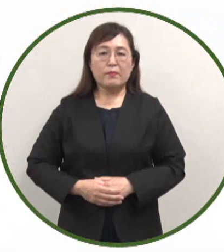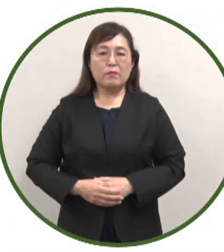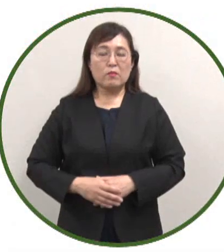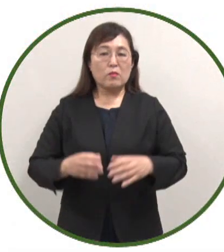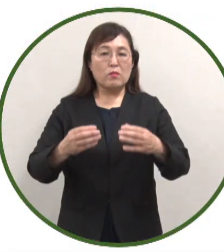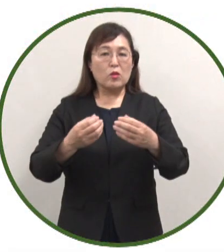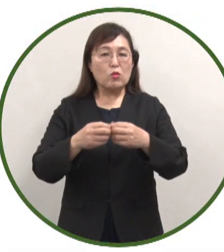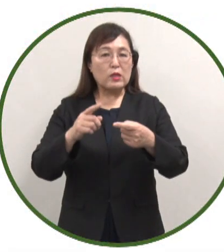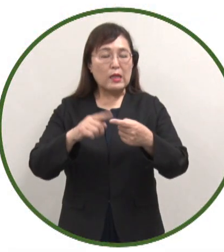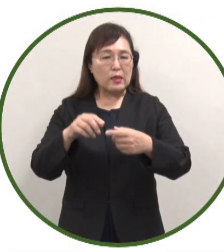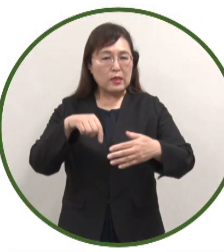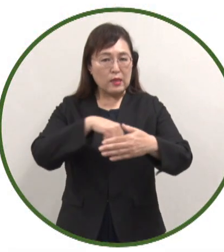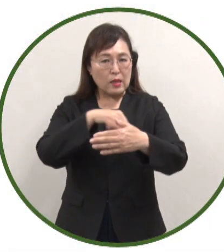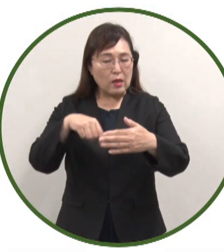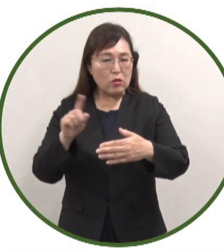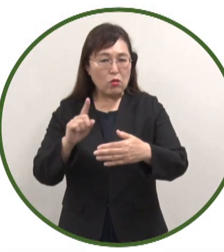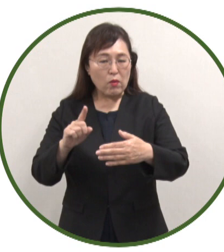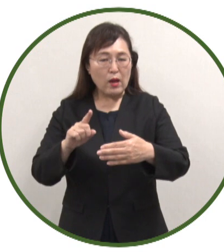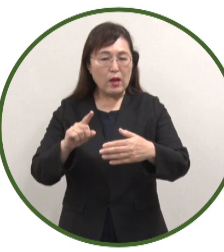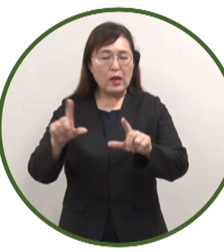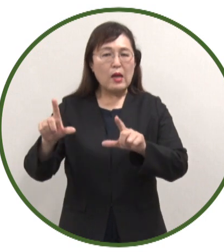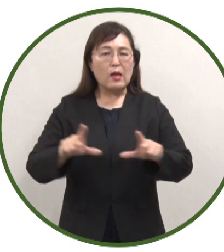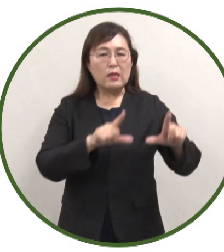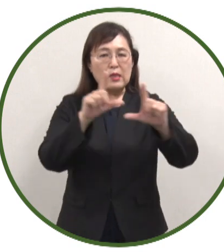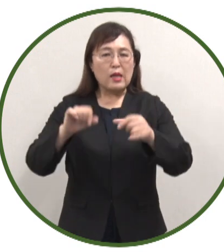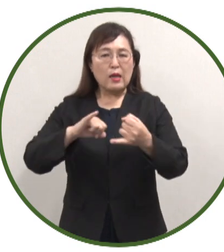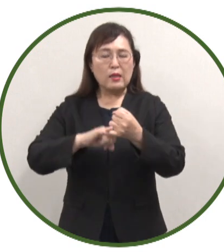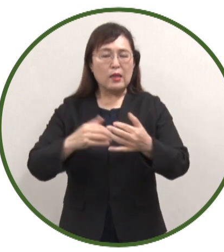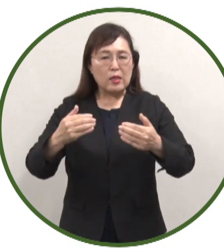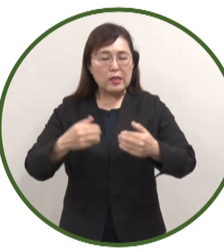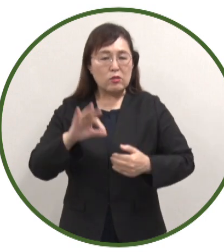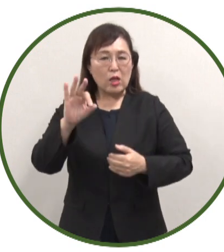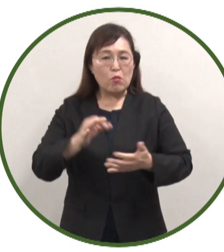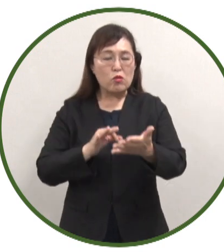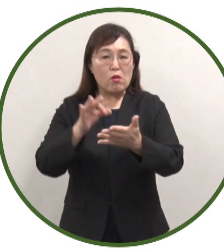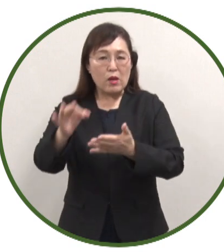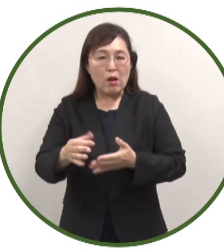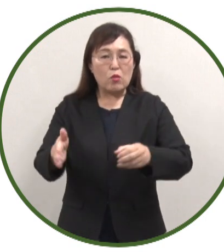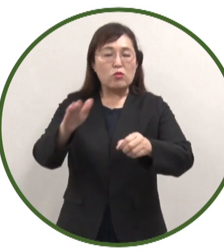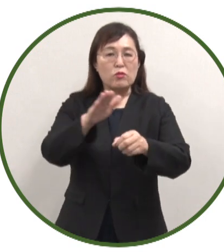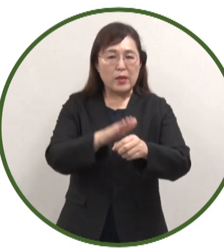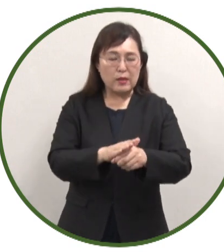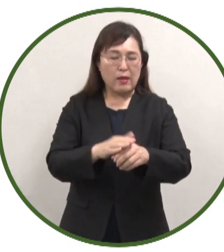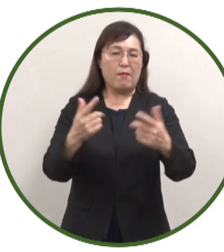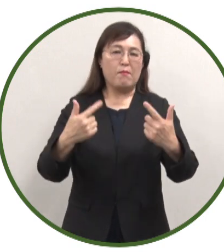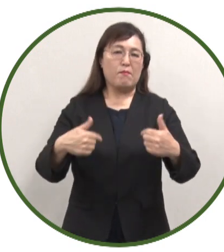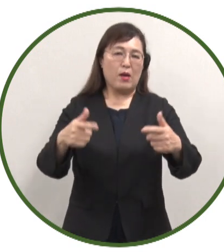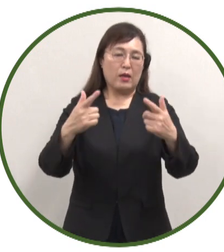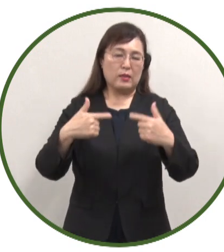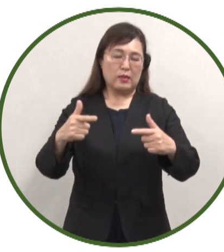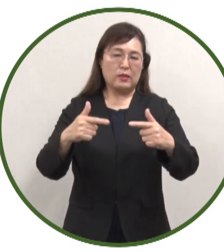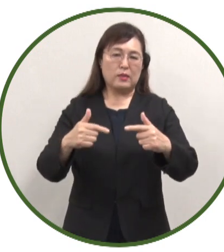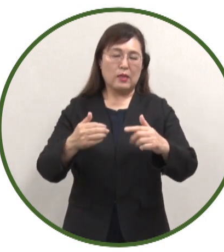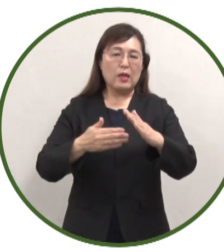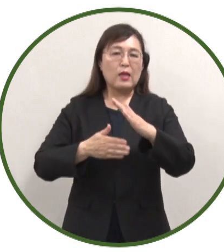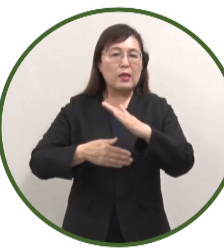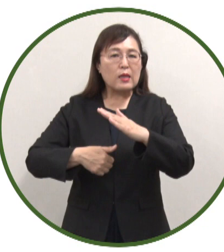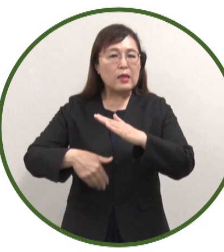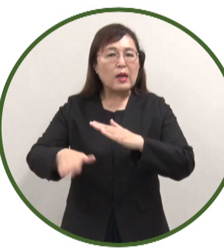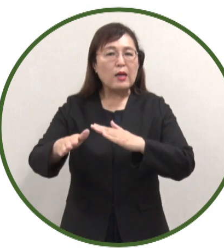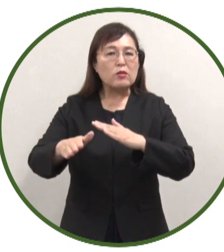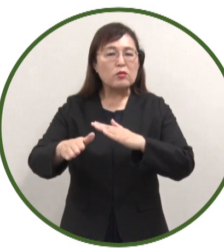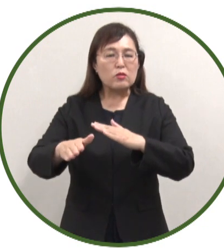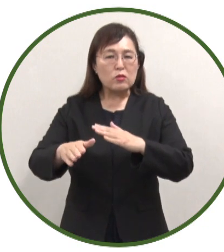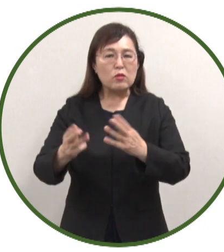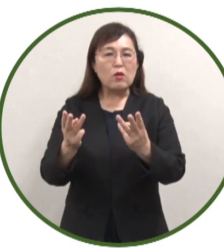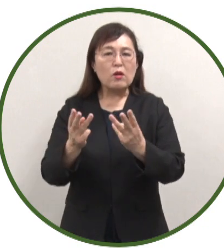具体的には生活必需品の買い物を含めて週末平日かかわらず外出を半分にして